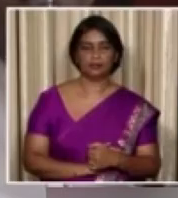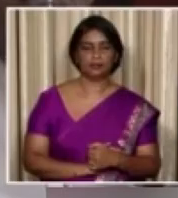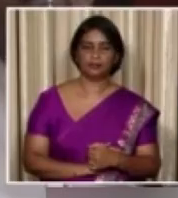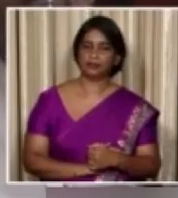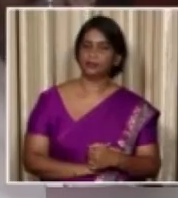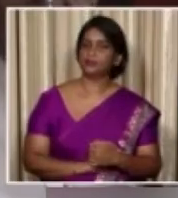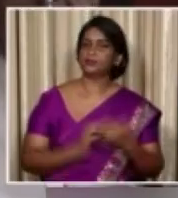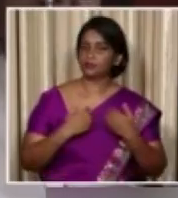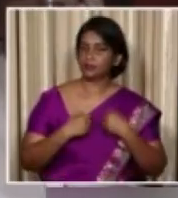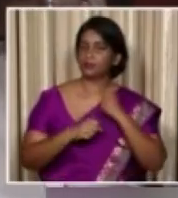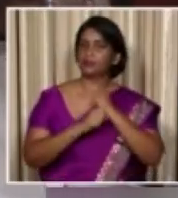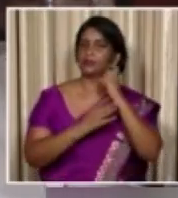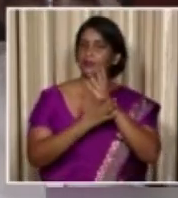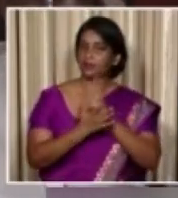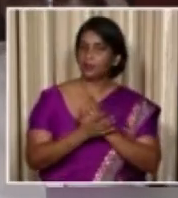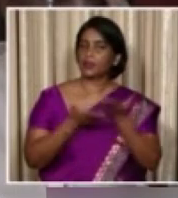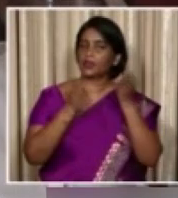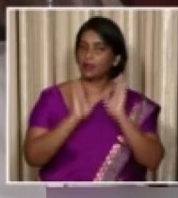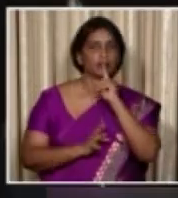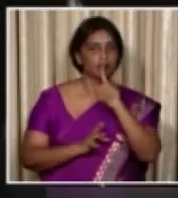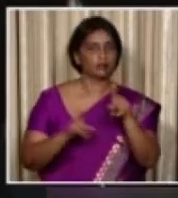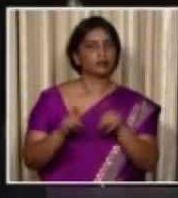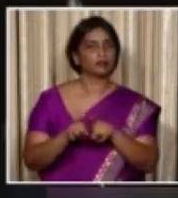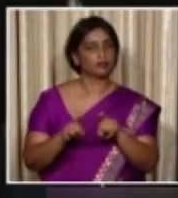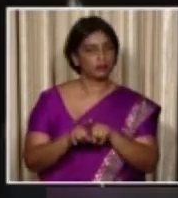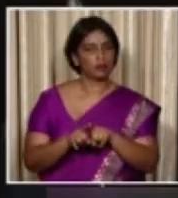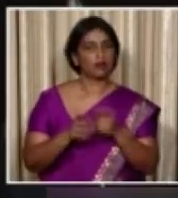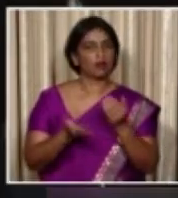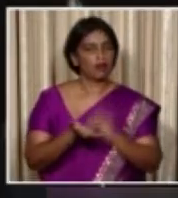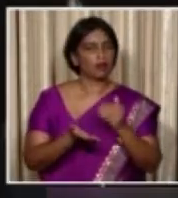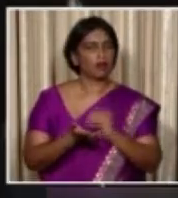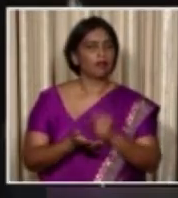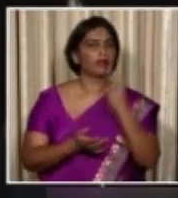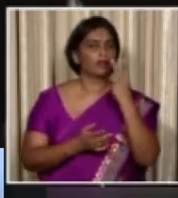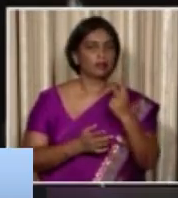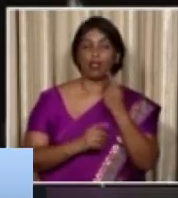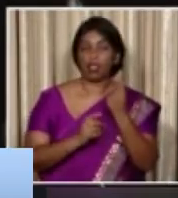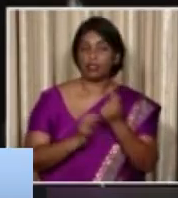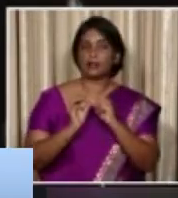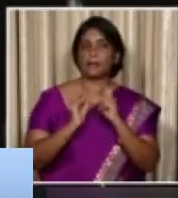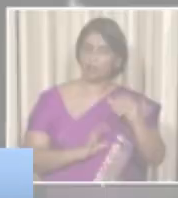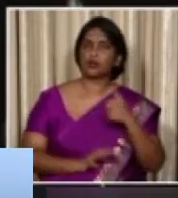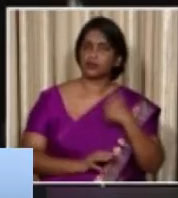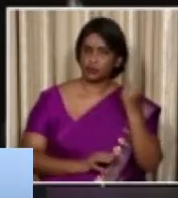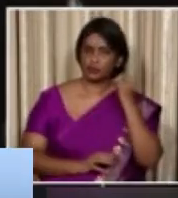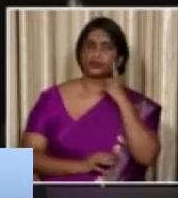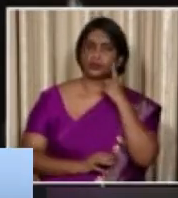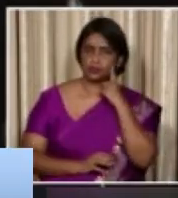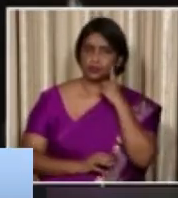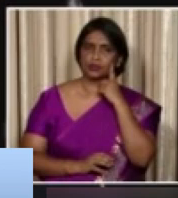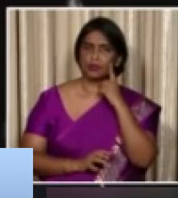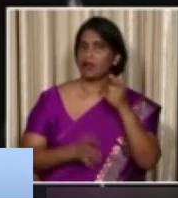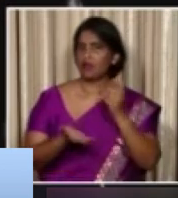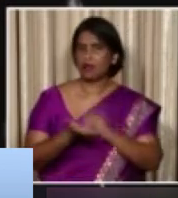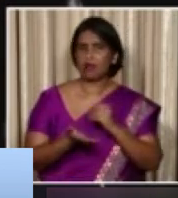කියන්නේ. අපගේ අනුකම ව්‍යවස්ථාවේ අවසන් සංශෝධනයෙන් පස්සේ අවස්ථා දෙකක විතරයි අර්ජන්ට් බිල් එකක් ගේන්න පුළුවන්. ඒක අපි දන්නවා. ඉතින් ඒ